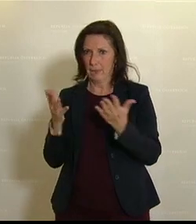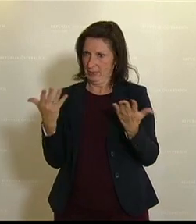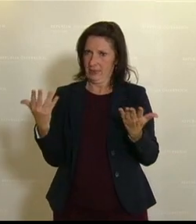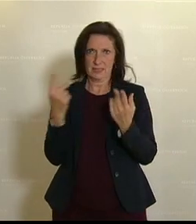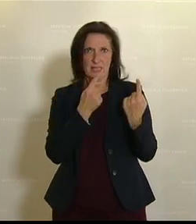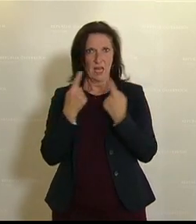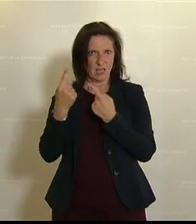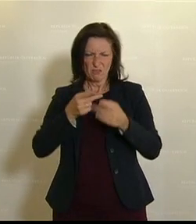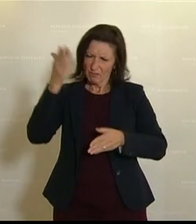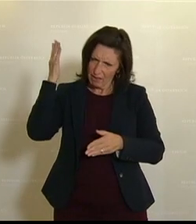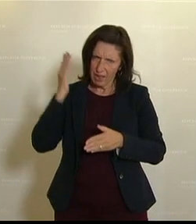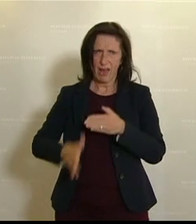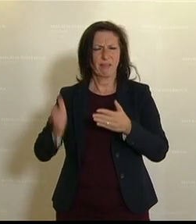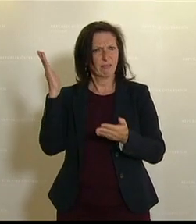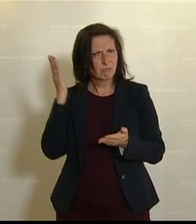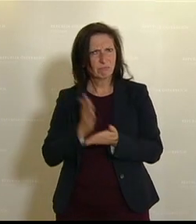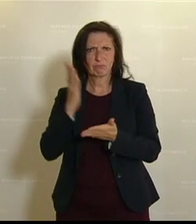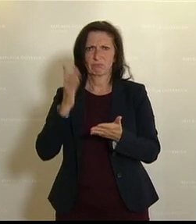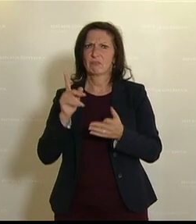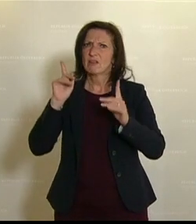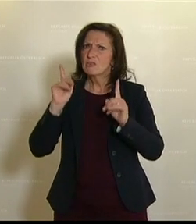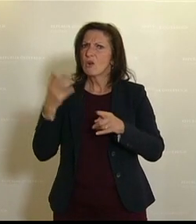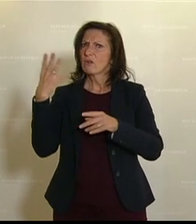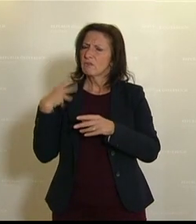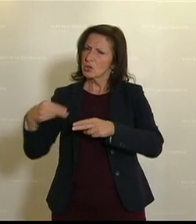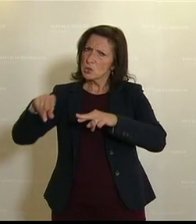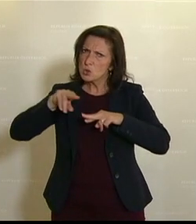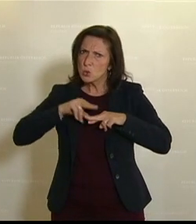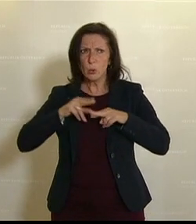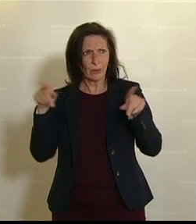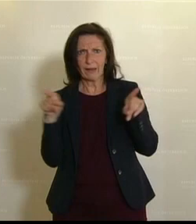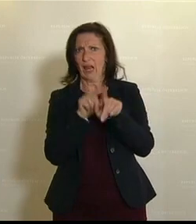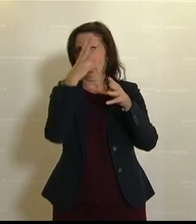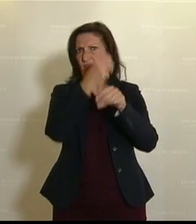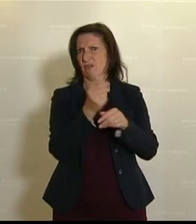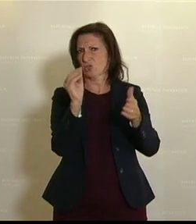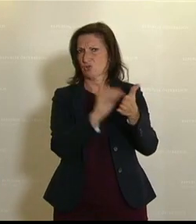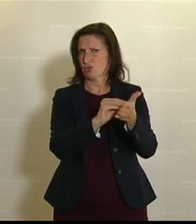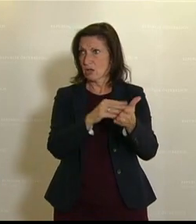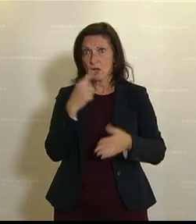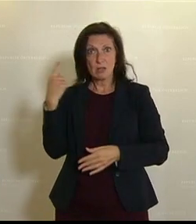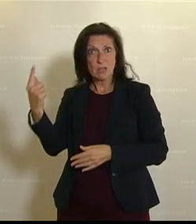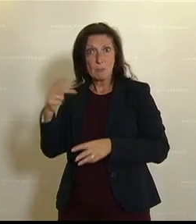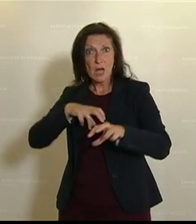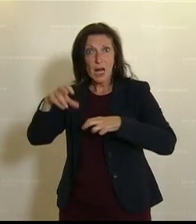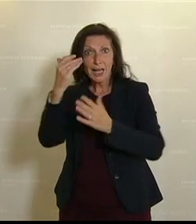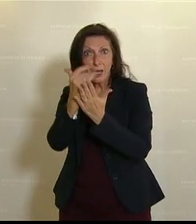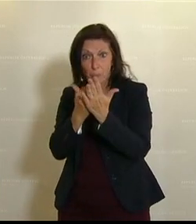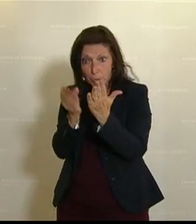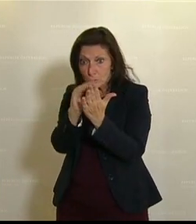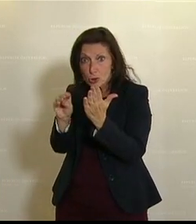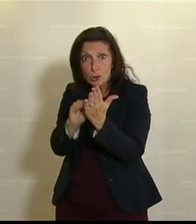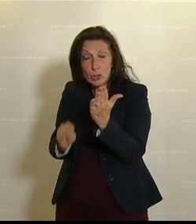rechtswidrigen Zustand, stellen Sie den verfassungskonformen Zustand wieder her, so wie es ja eigentlich auch in Ihrem eigenen Regierungsprogramm stehen würde,